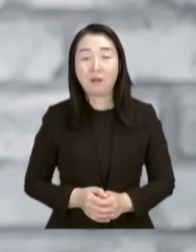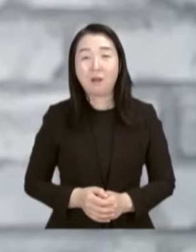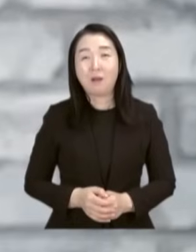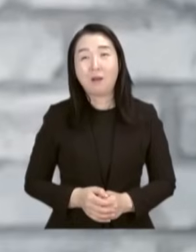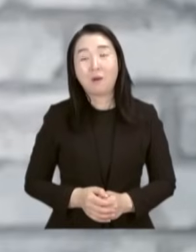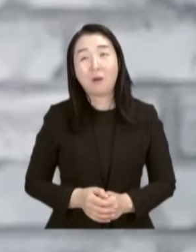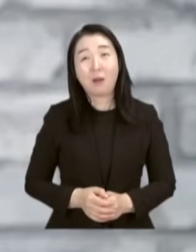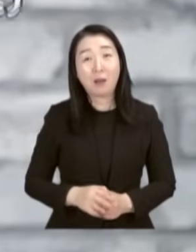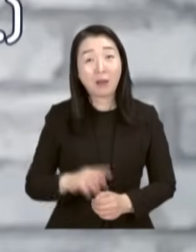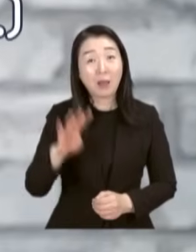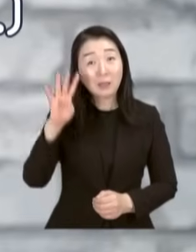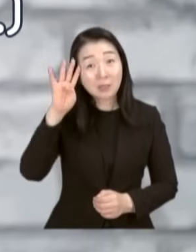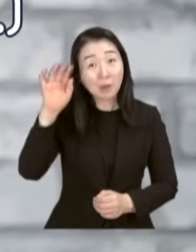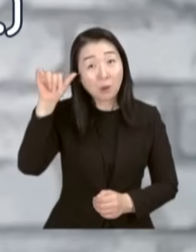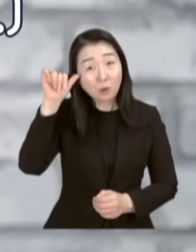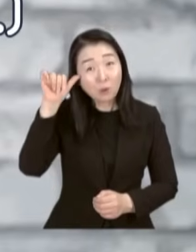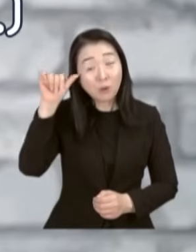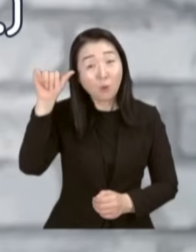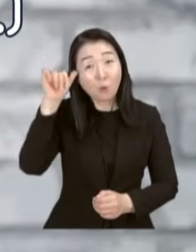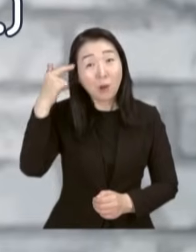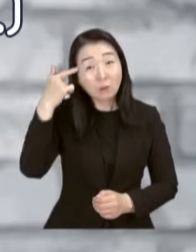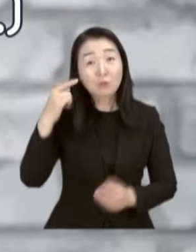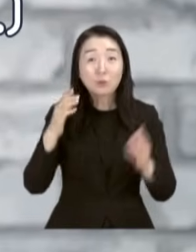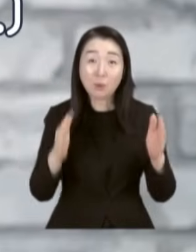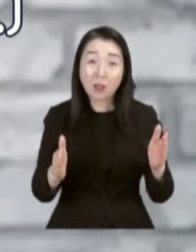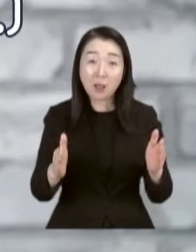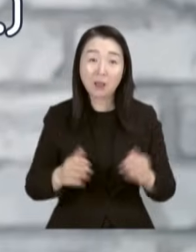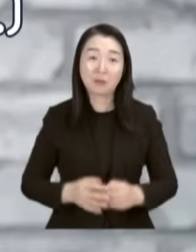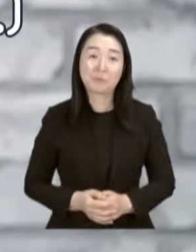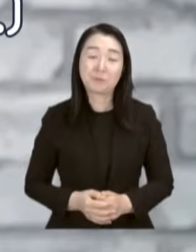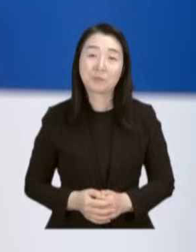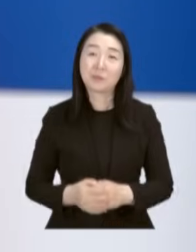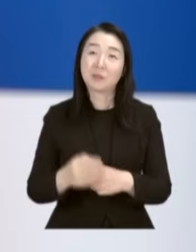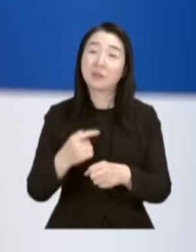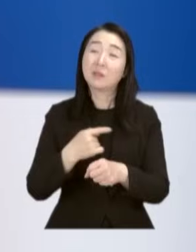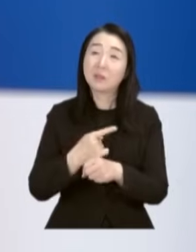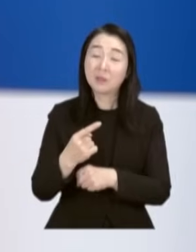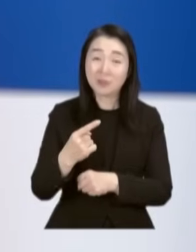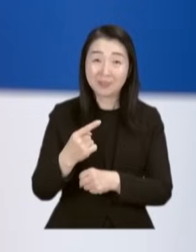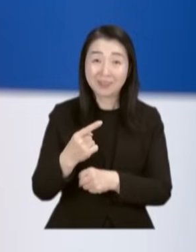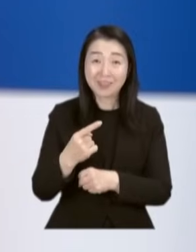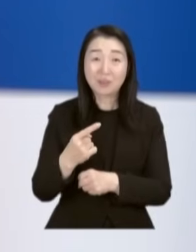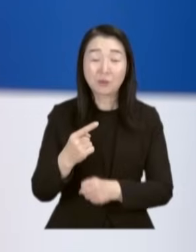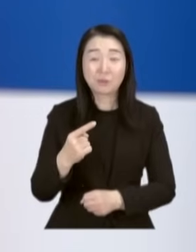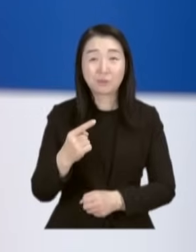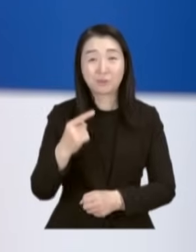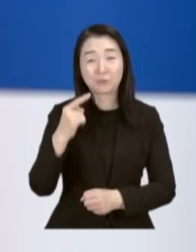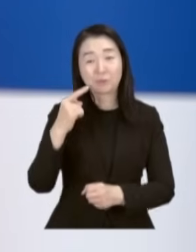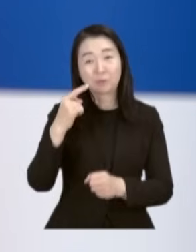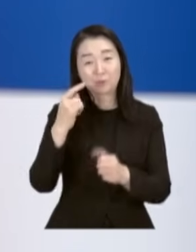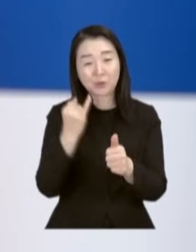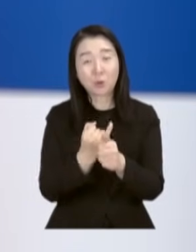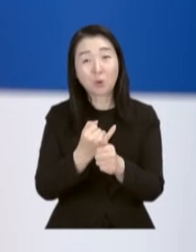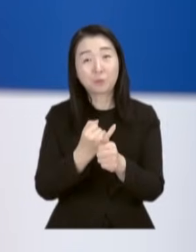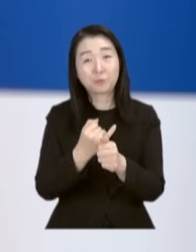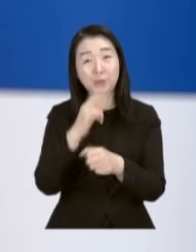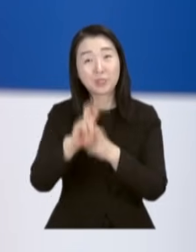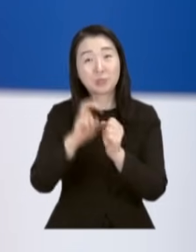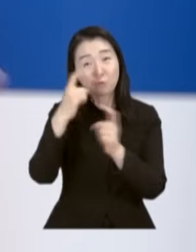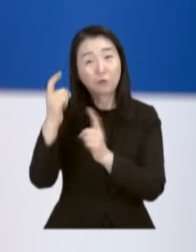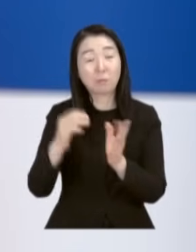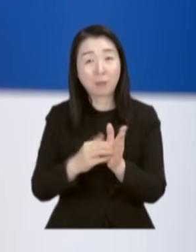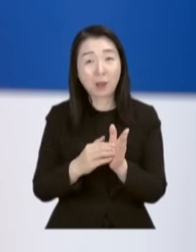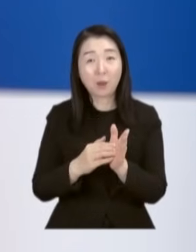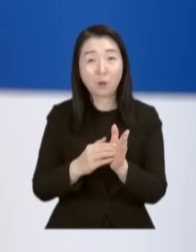아무리 적게 잡아도 4박 5일 5박 6일일 텐데. 그럼 내년이 결혼 20주년인데 그러니까